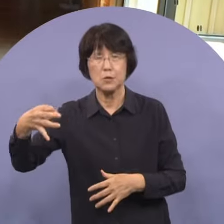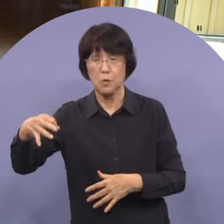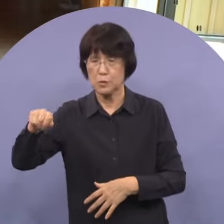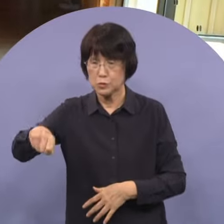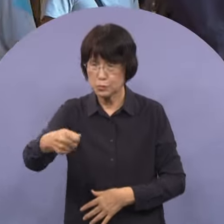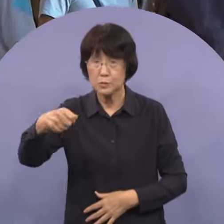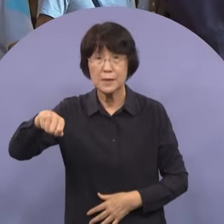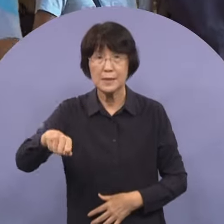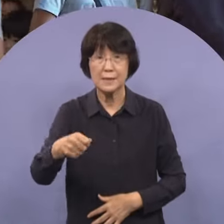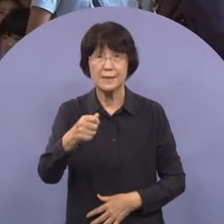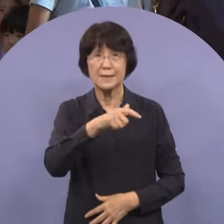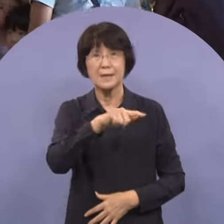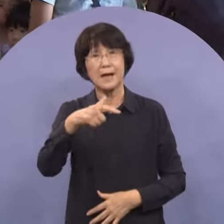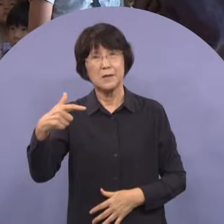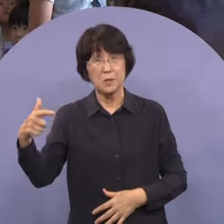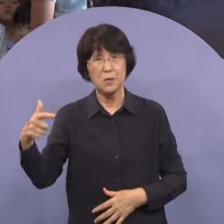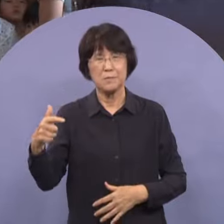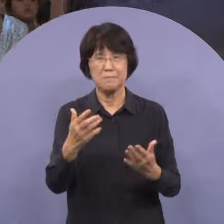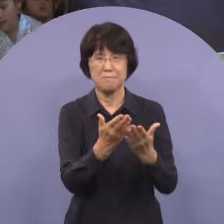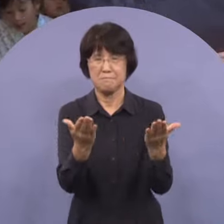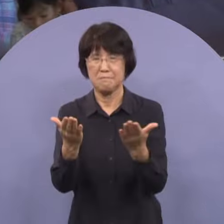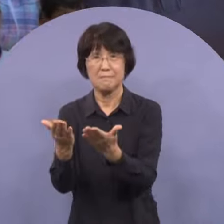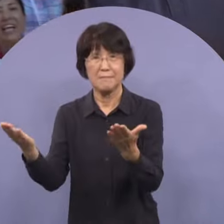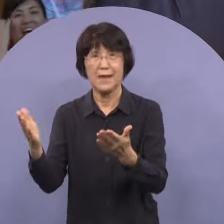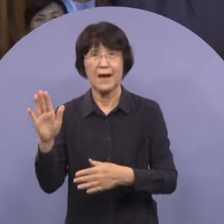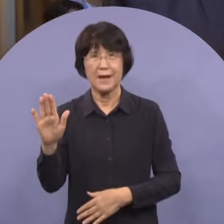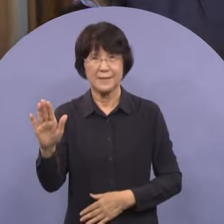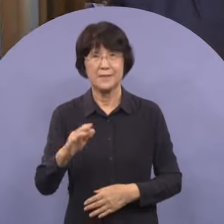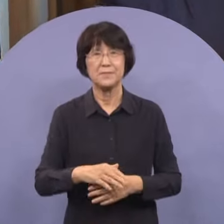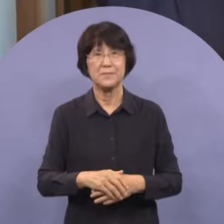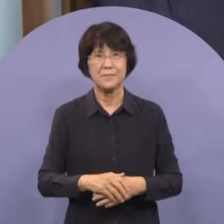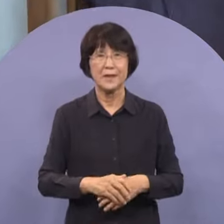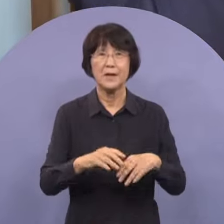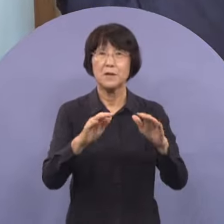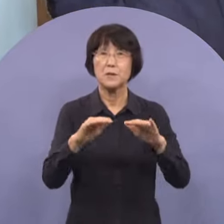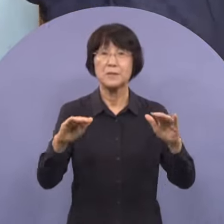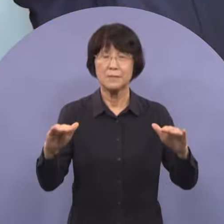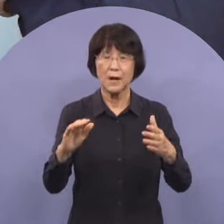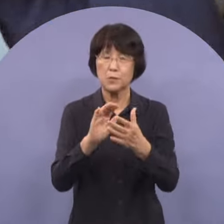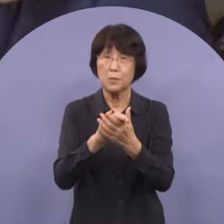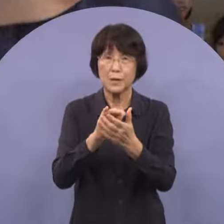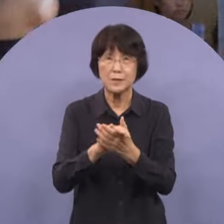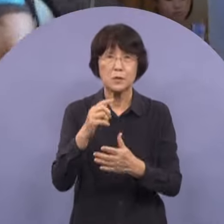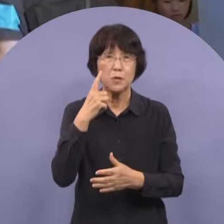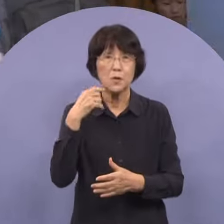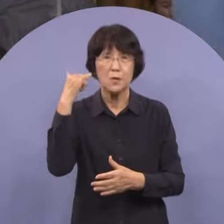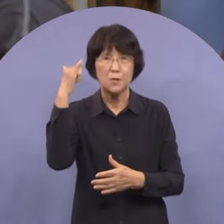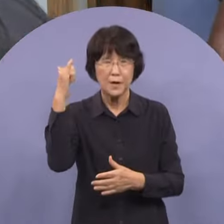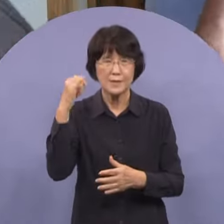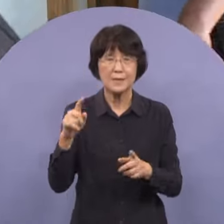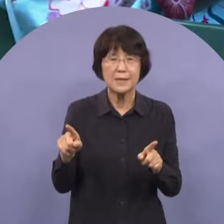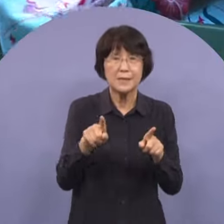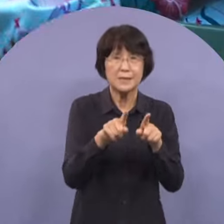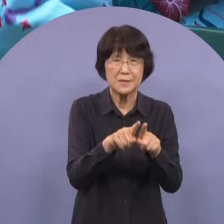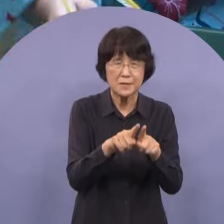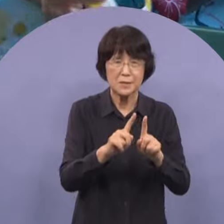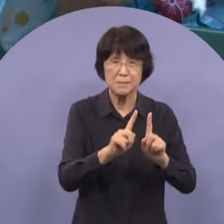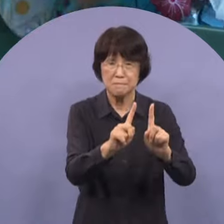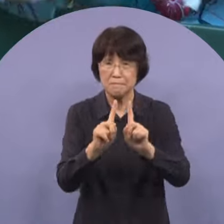い、ヨーヨーすくいなどのブースが用意され、子どもたちは友達や保護者と一緒に回っていました